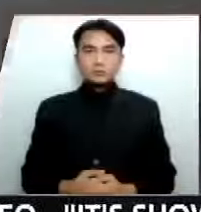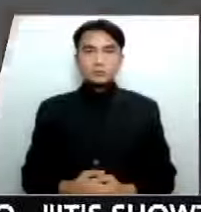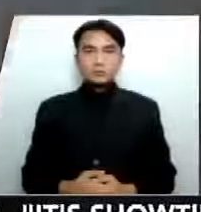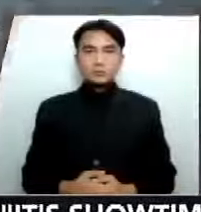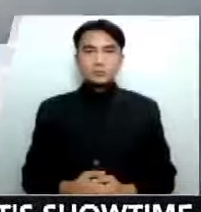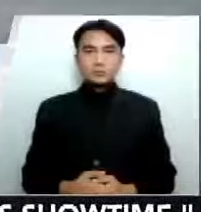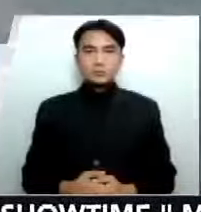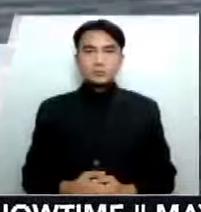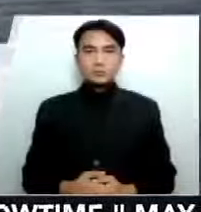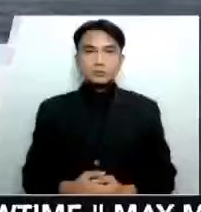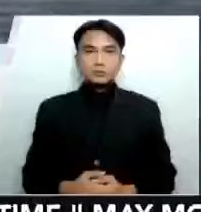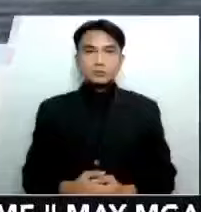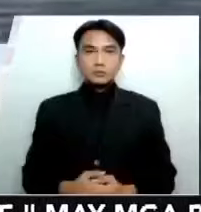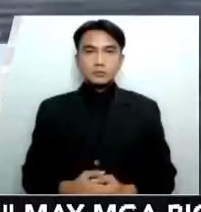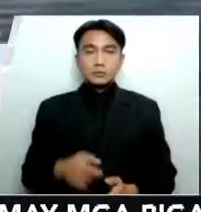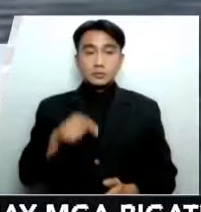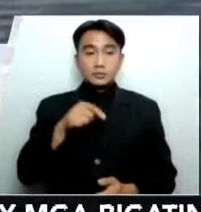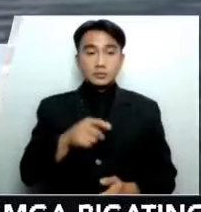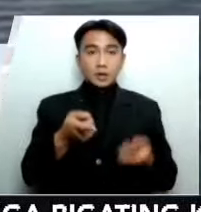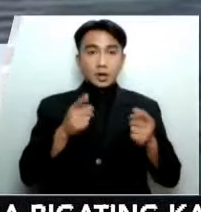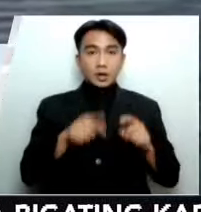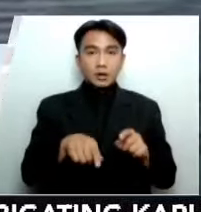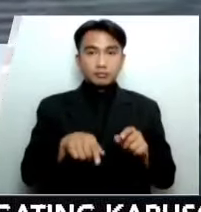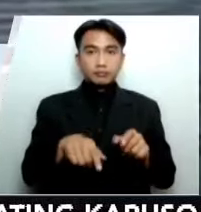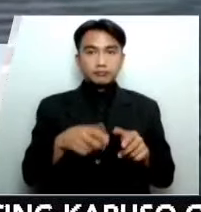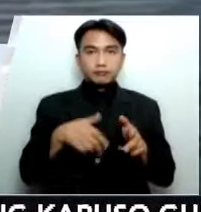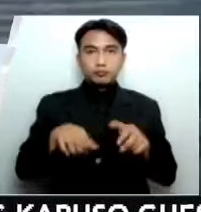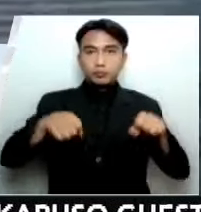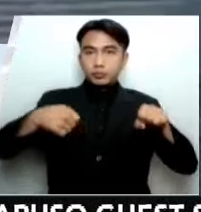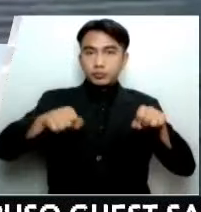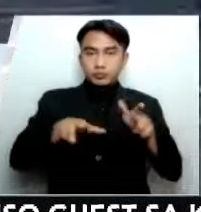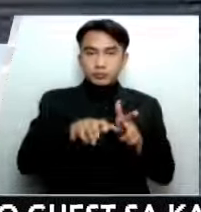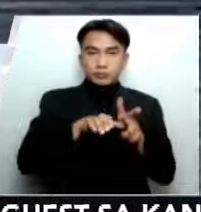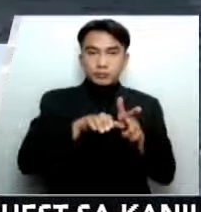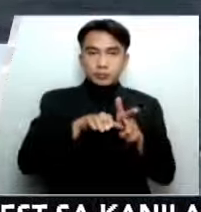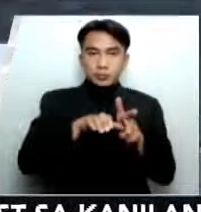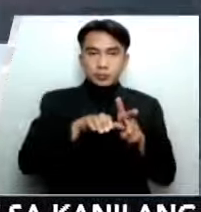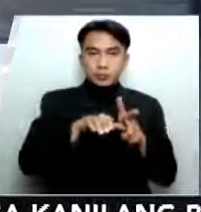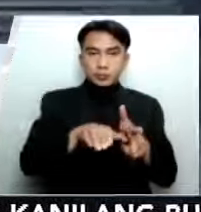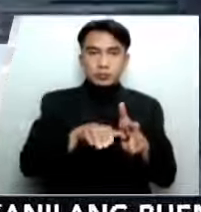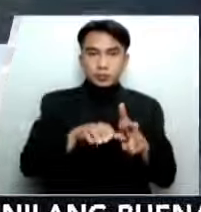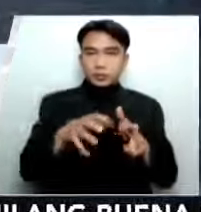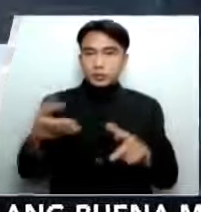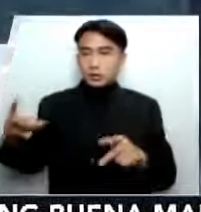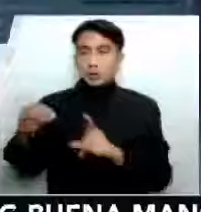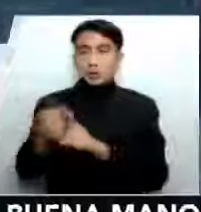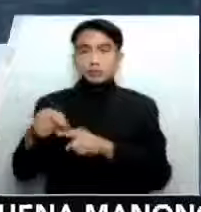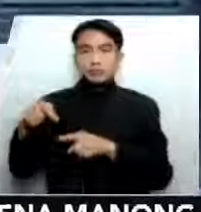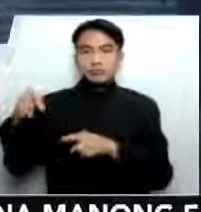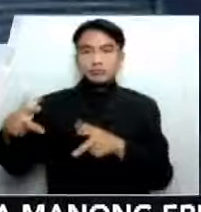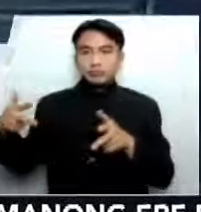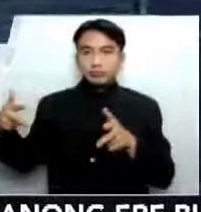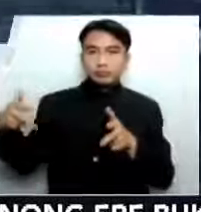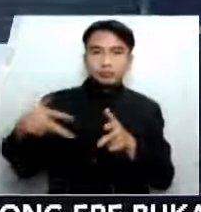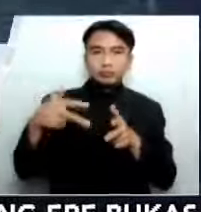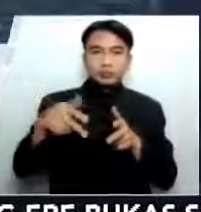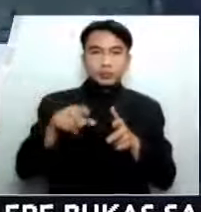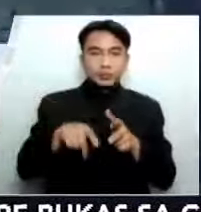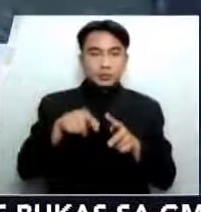Patawid na ang tricycle na yan nang biglang masalpok ng motorsiklo sa Lipa City, Batangas. Nahulog ang tricycle driver habang